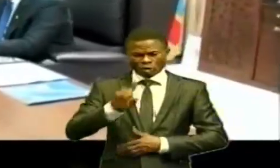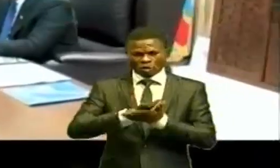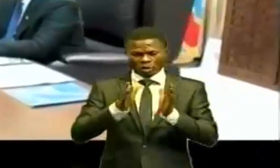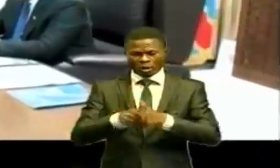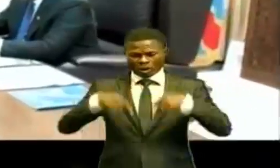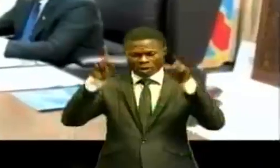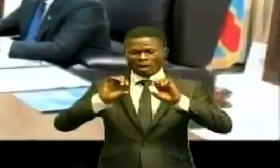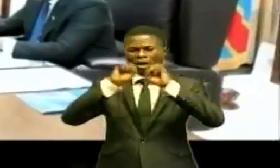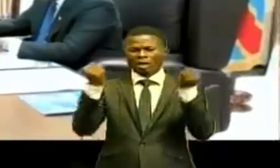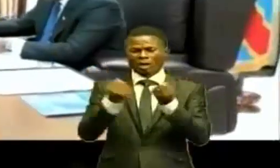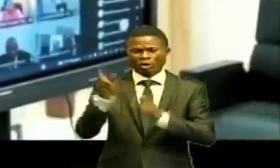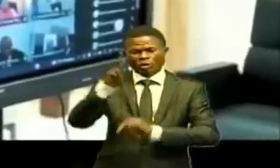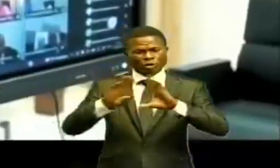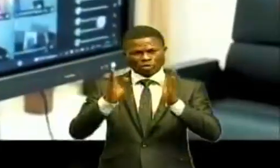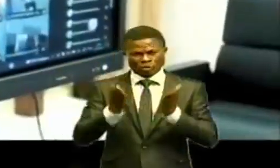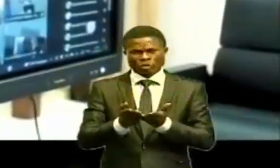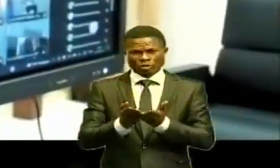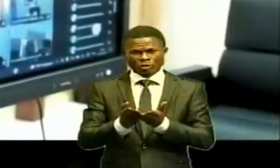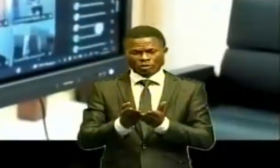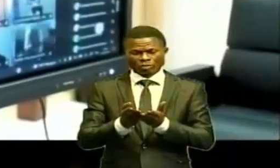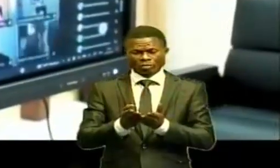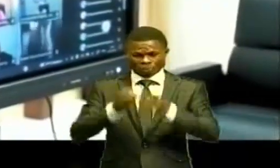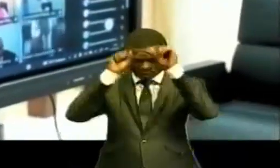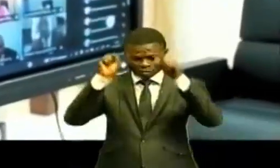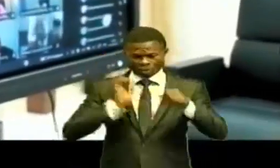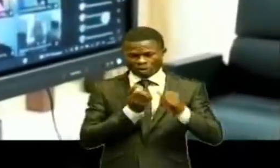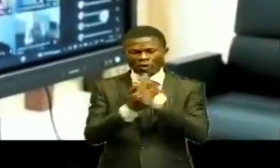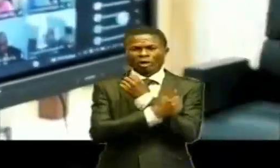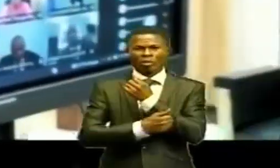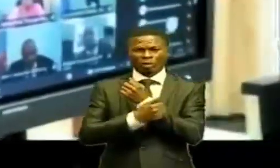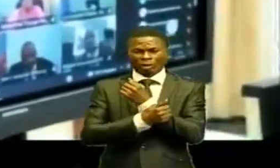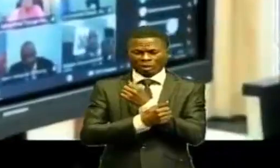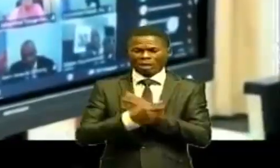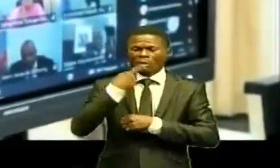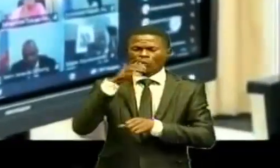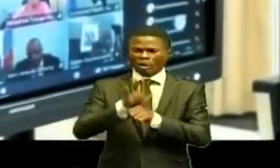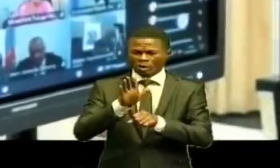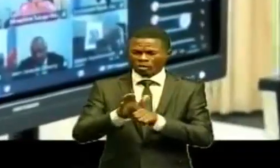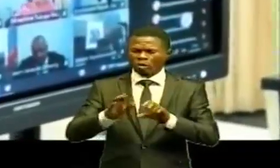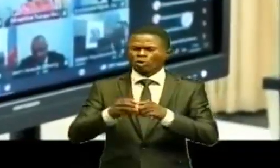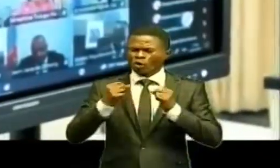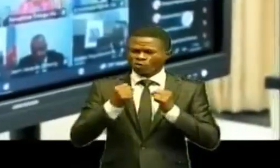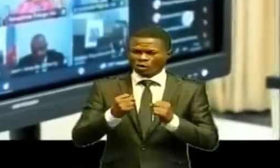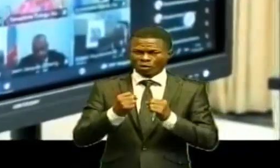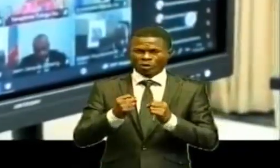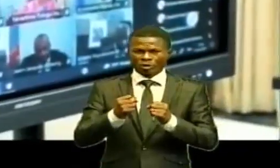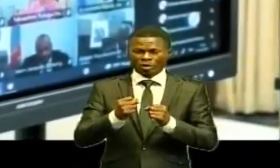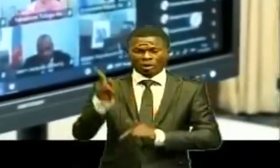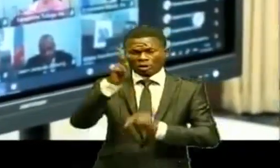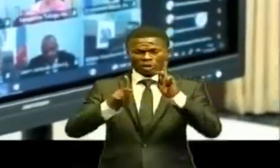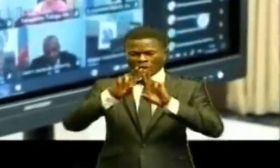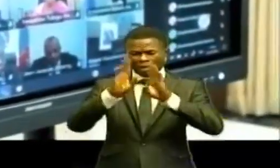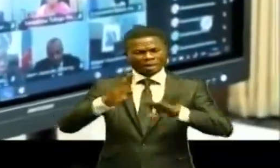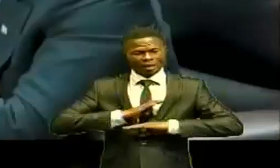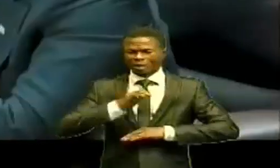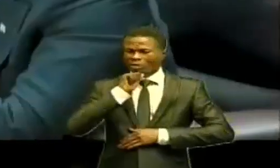du social pour le peuple. Le président de la République l'a ainsi rappelé avec pertinence. Le peuple est